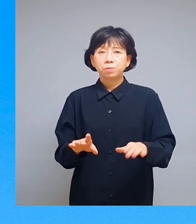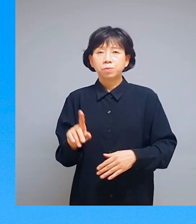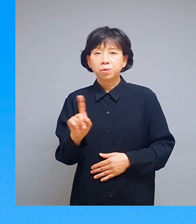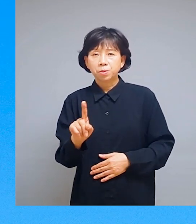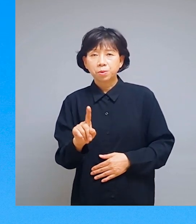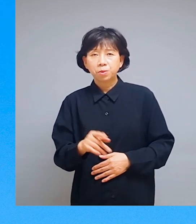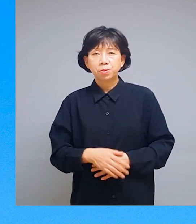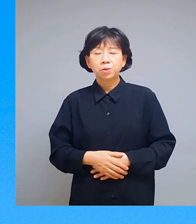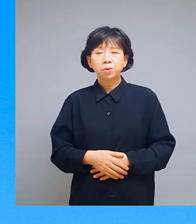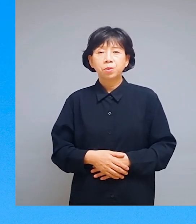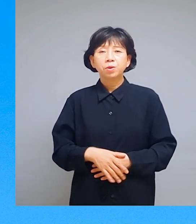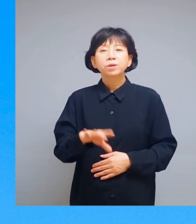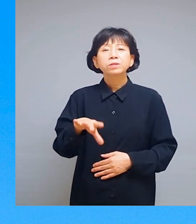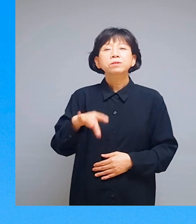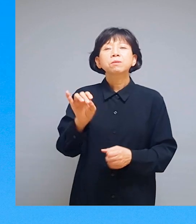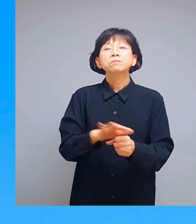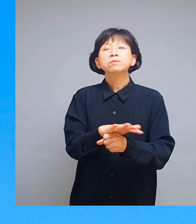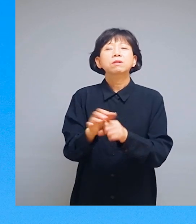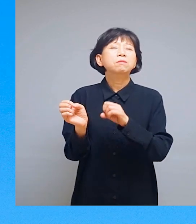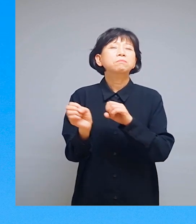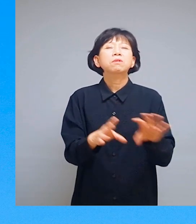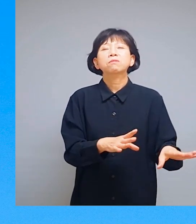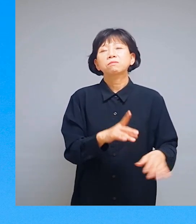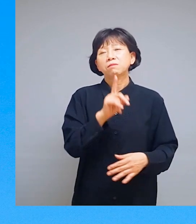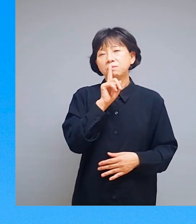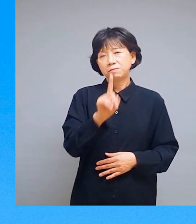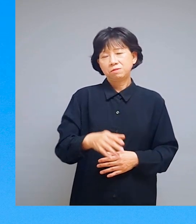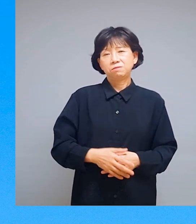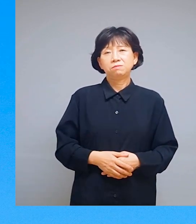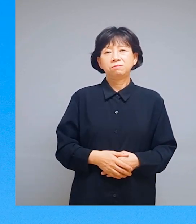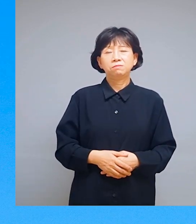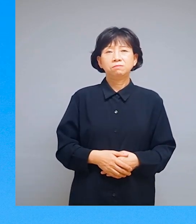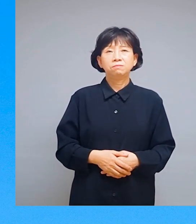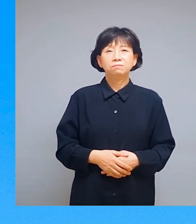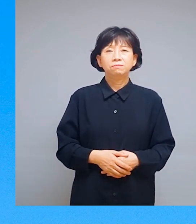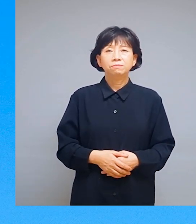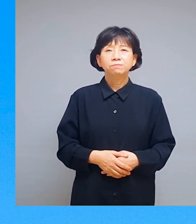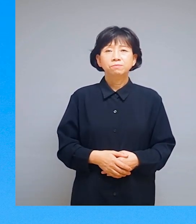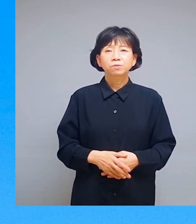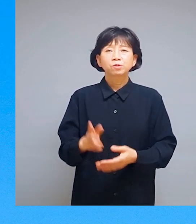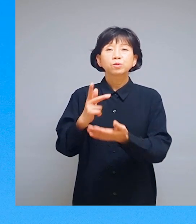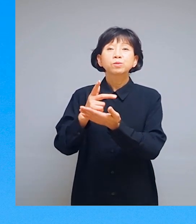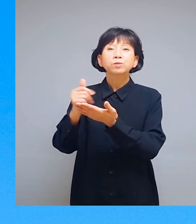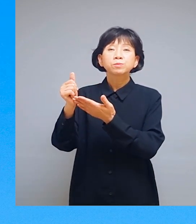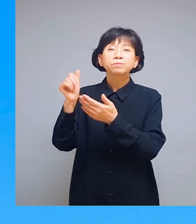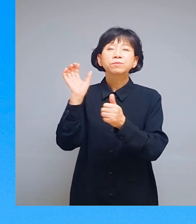말합니까? 너의 처음 사랑을 버렸느니라. 주님의